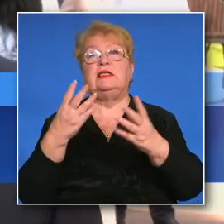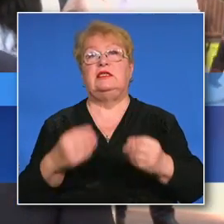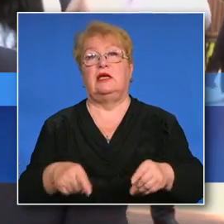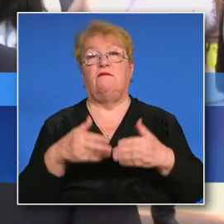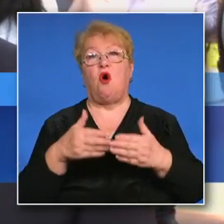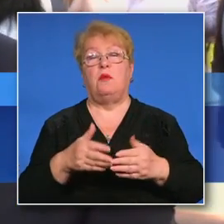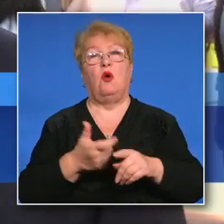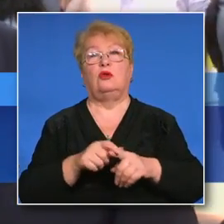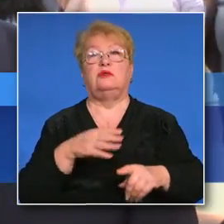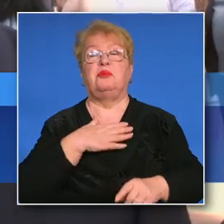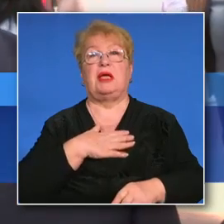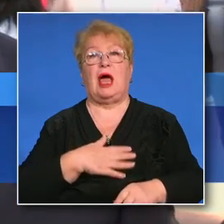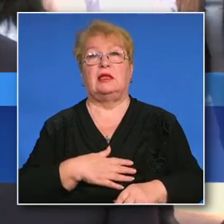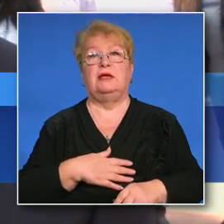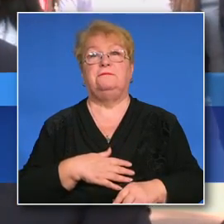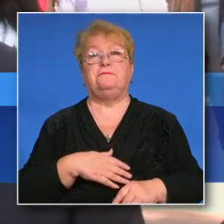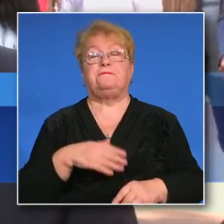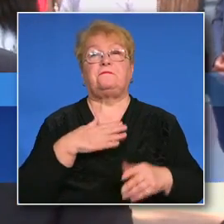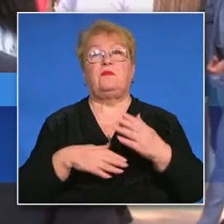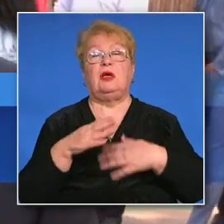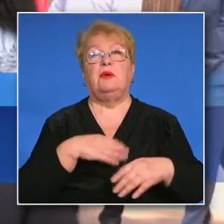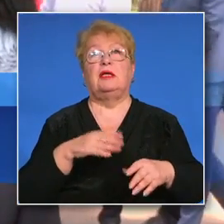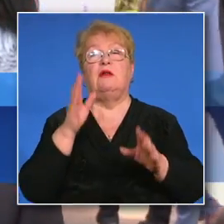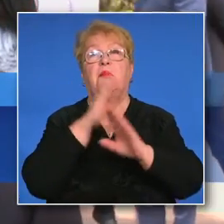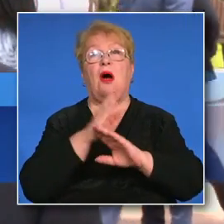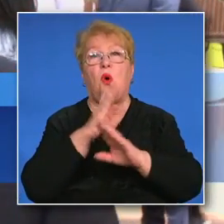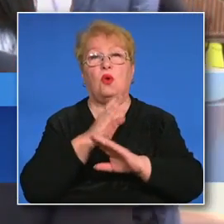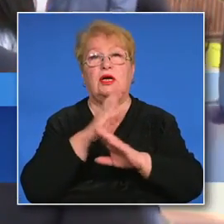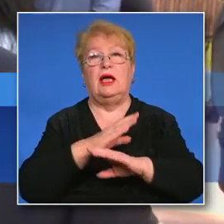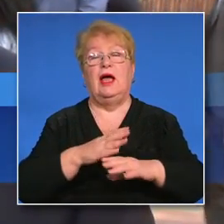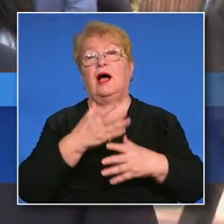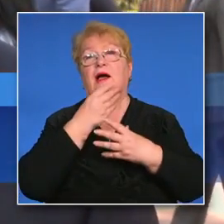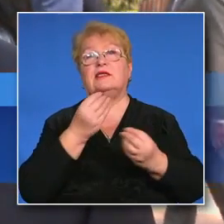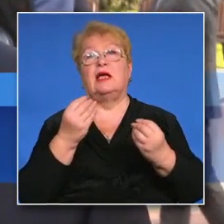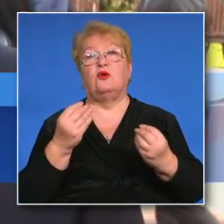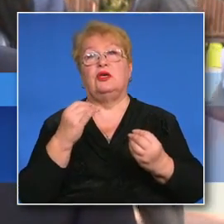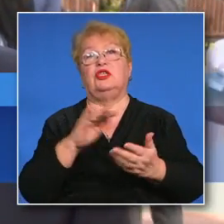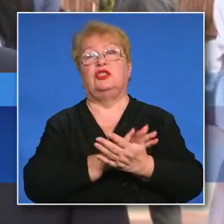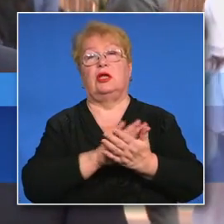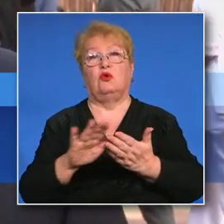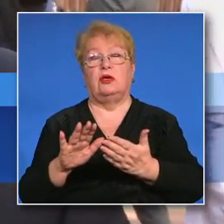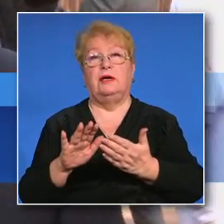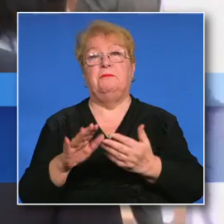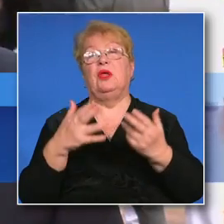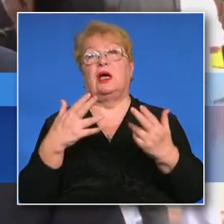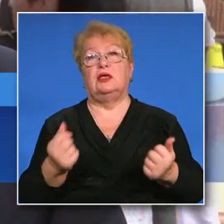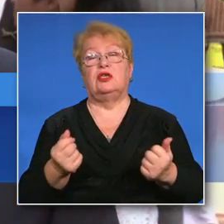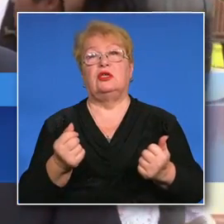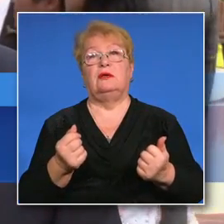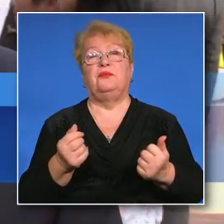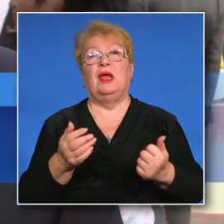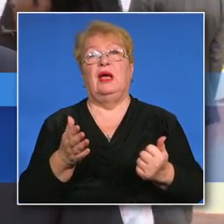Гомеле, нам очень приятно. Город порадовал своей погодой, порадовал своей красотой и чистотой. Ну и, конечно,